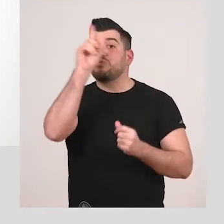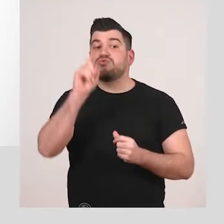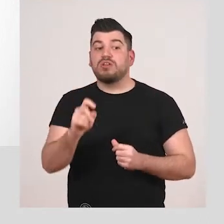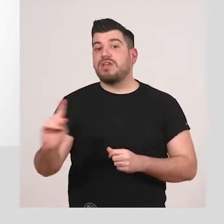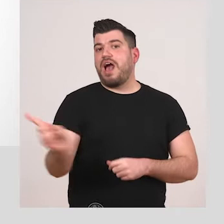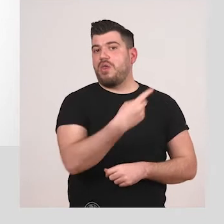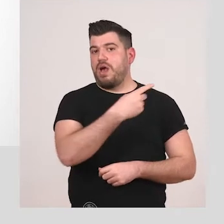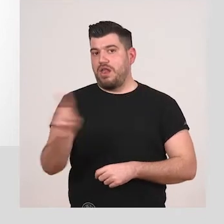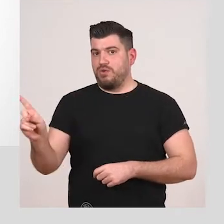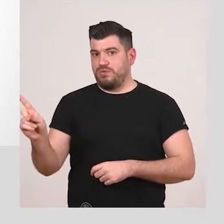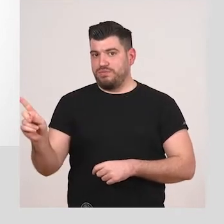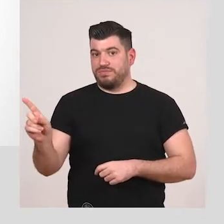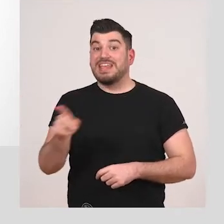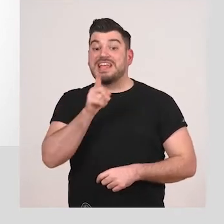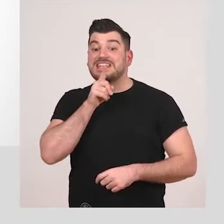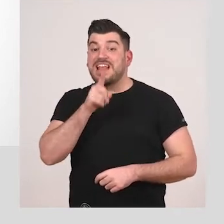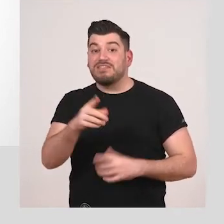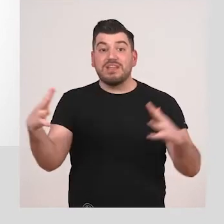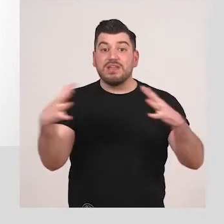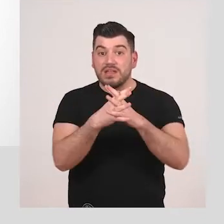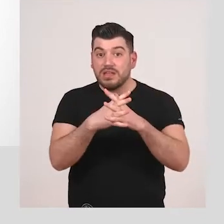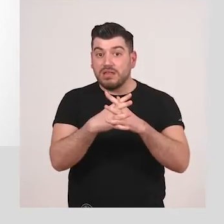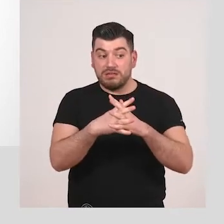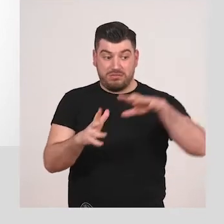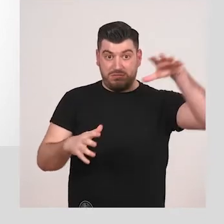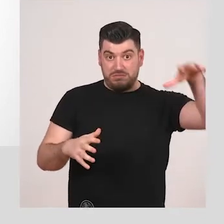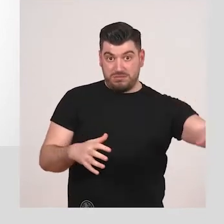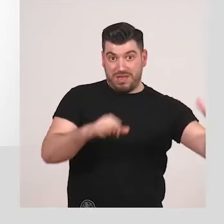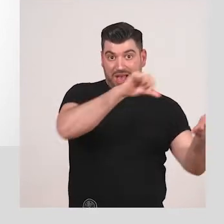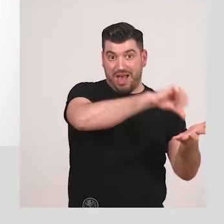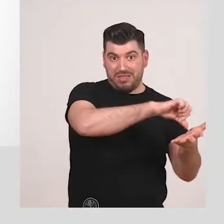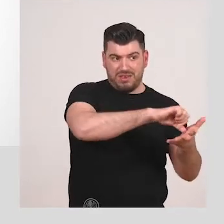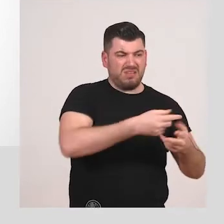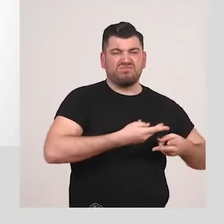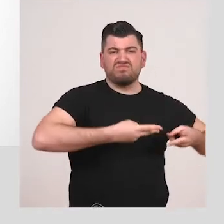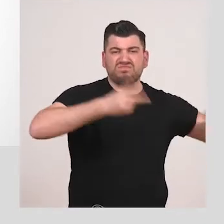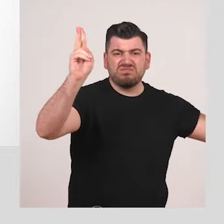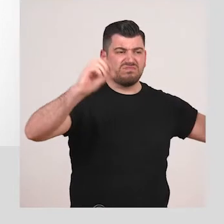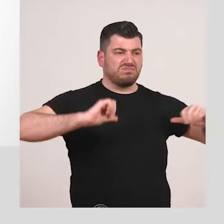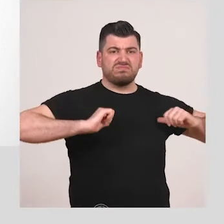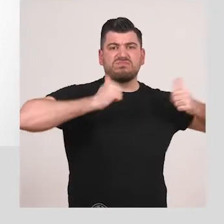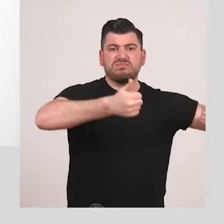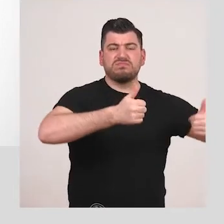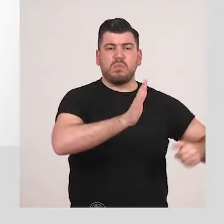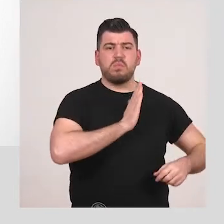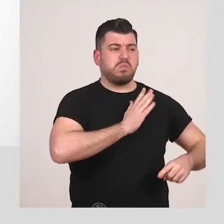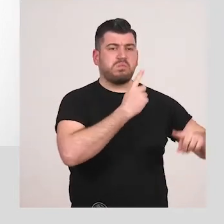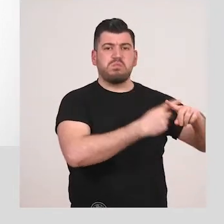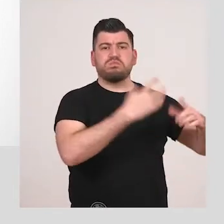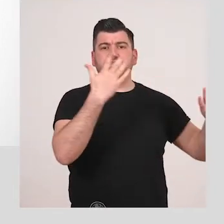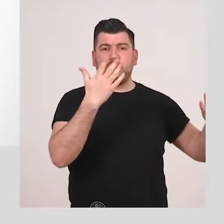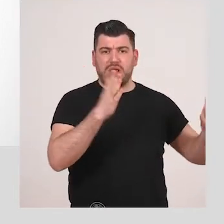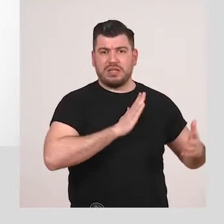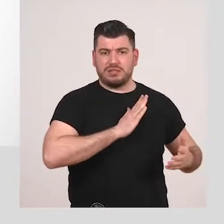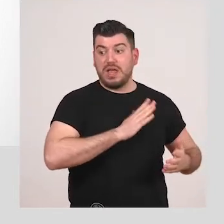έχουμε να δούμε αντιμέτωπους από την πλευρά της Αθήνας ελεύθερους και αυτόνομους πολίτες